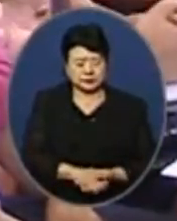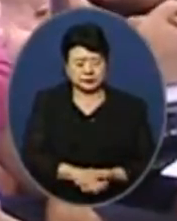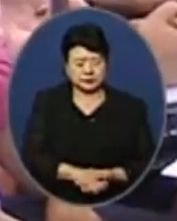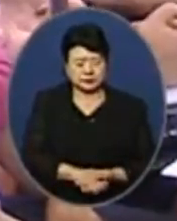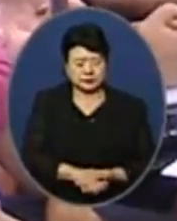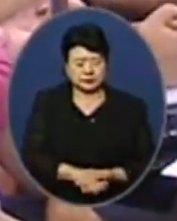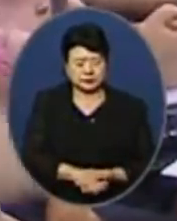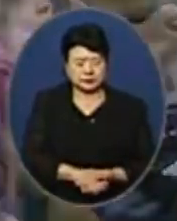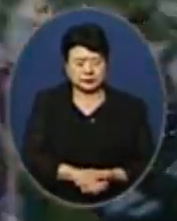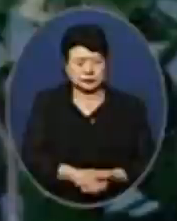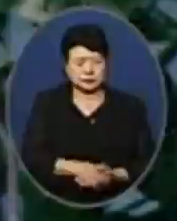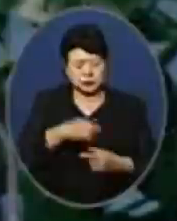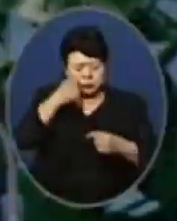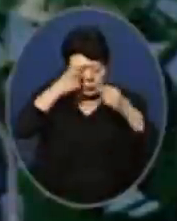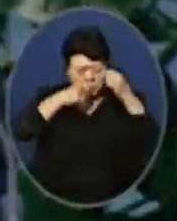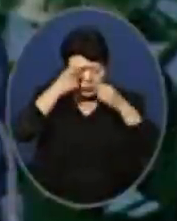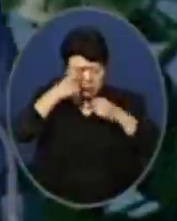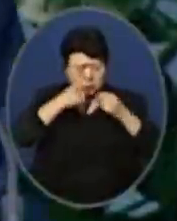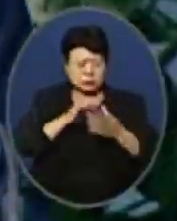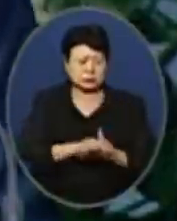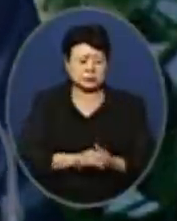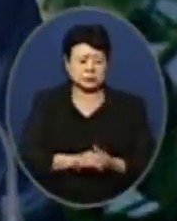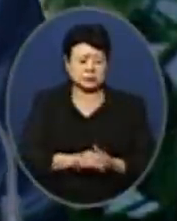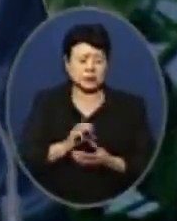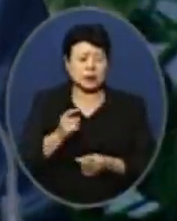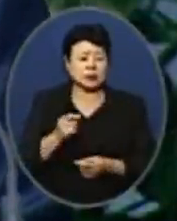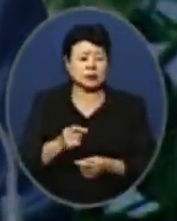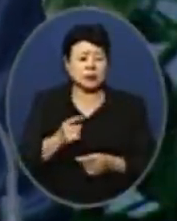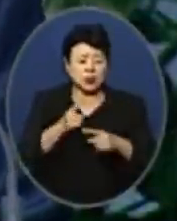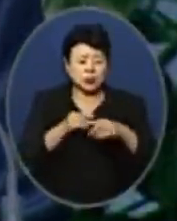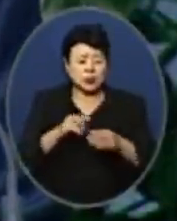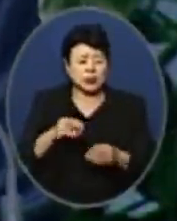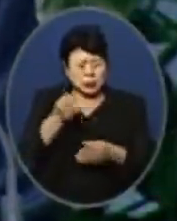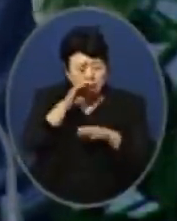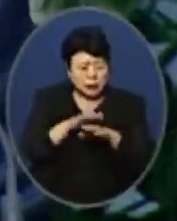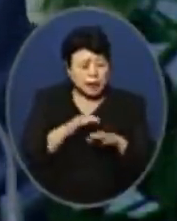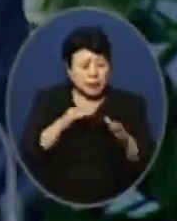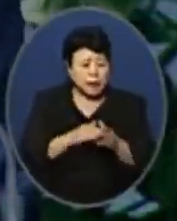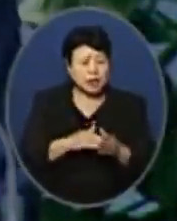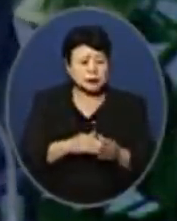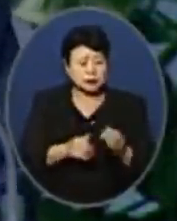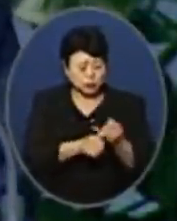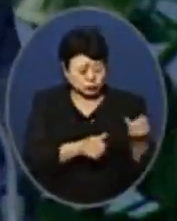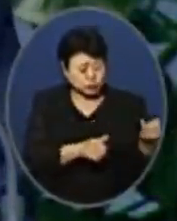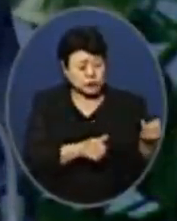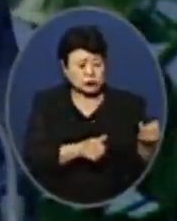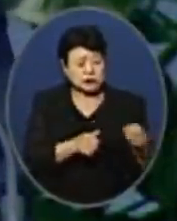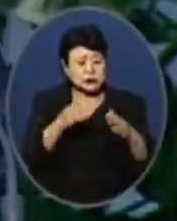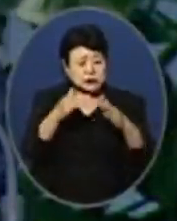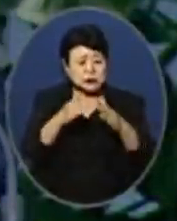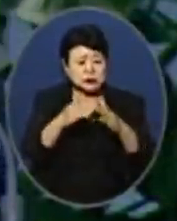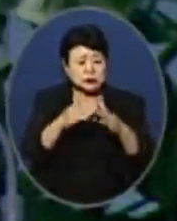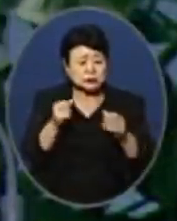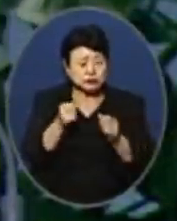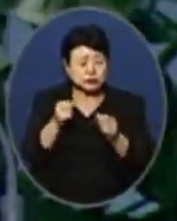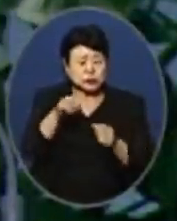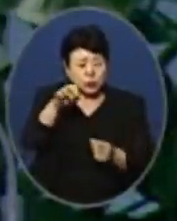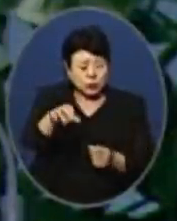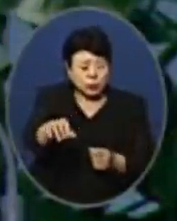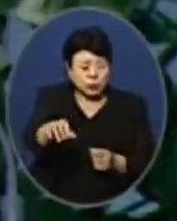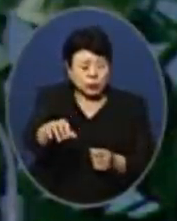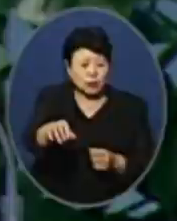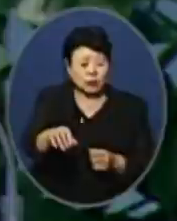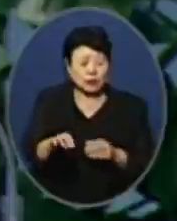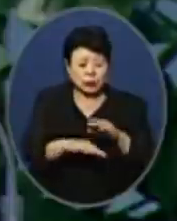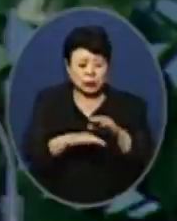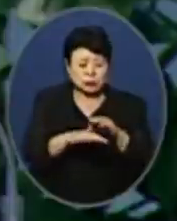저도 모르게 제 눈에서 눈물이 핑 돕니다. 오하이오 그 교회를 마치고 저희 처갓집이 미시간입니다. 북쪽에 올라가서